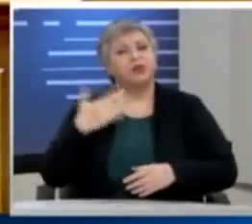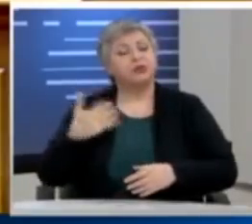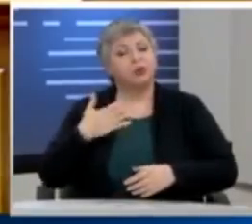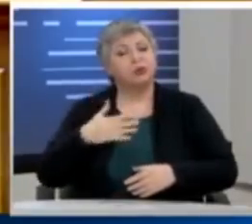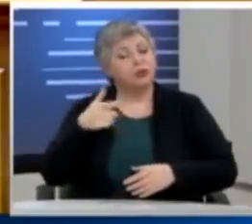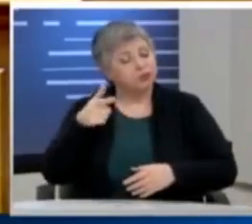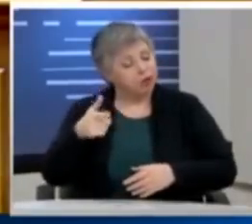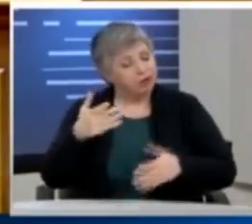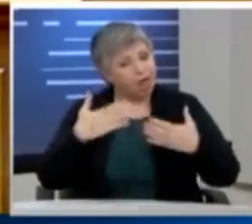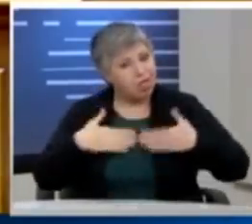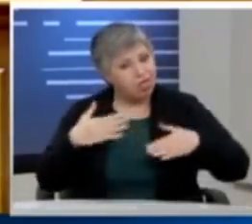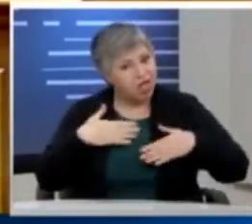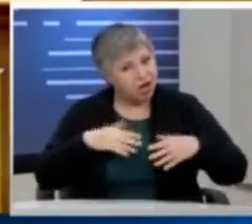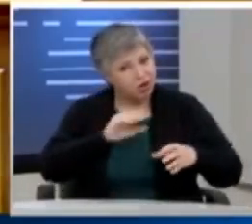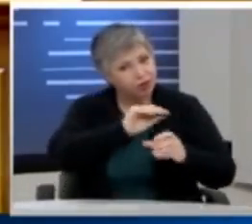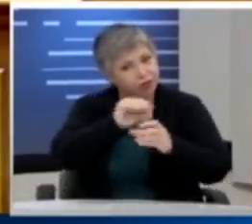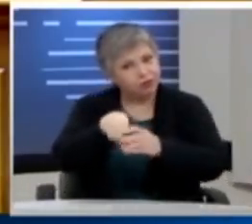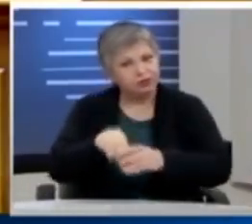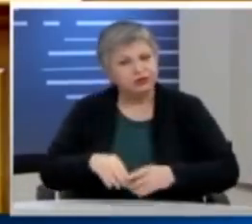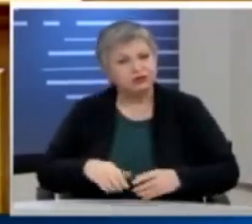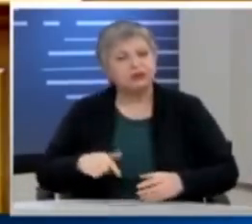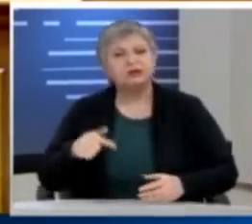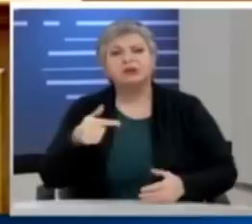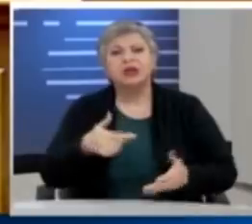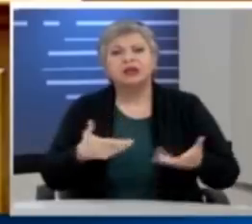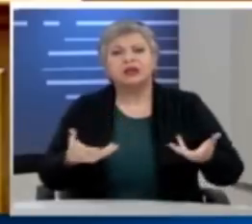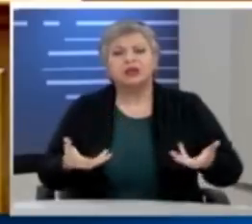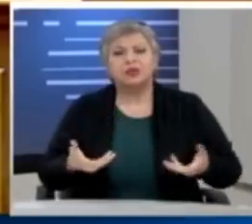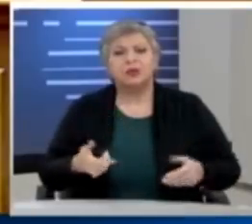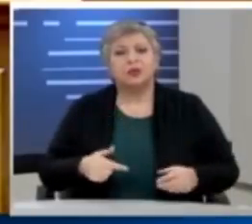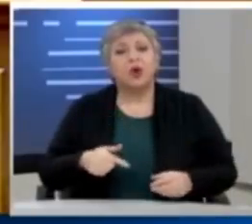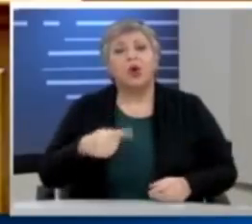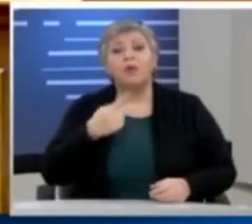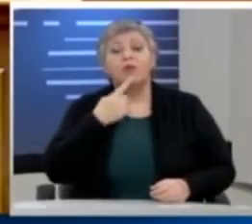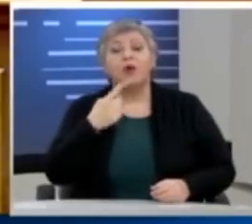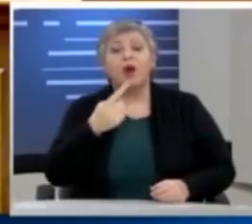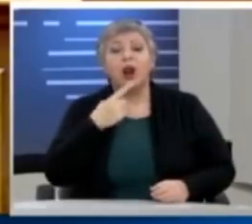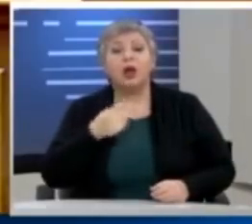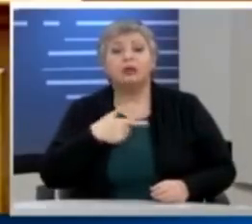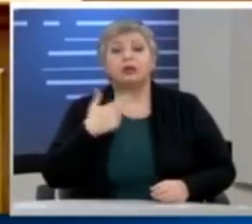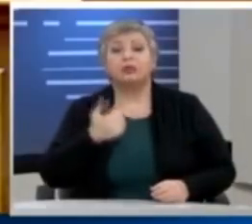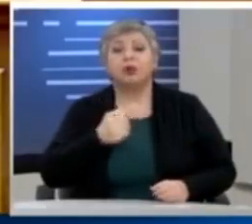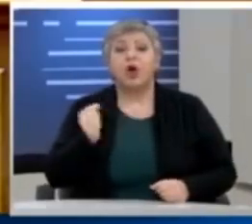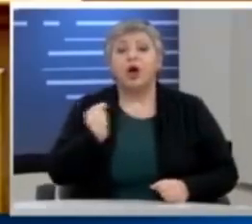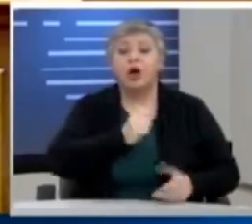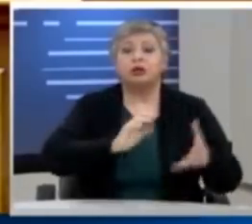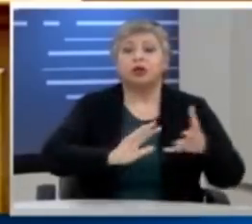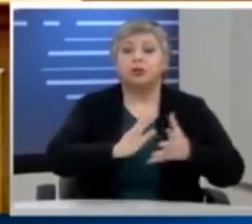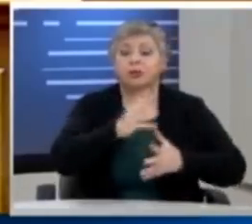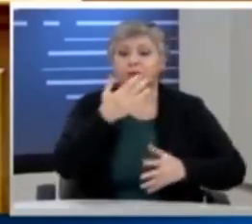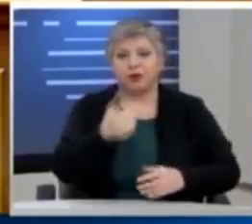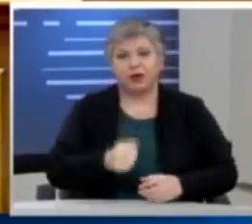χώρας, πώς εξηγείται η δική σας κυβέρνηση που αυτοαποκαλείται μάλιστα αριστερή, προοδευτική,